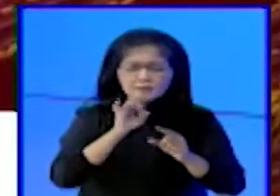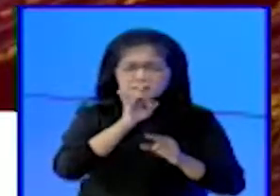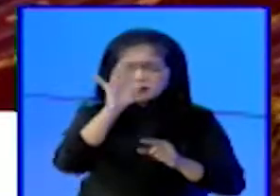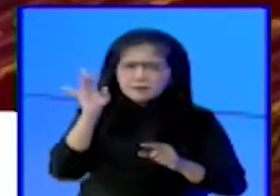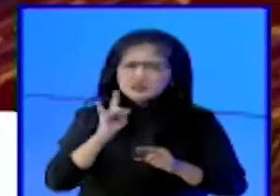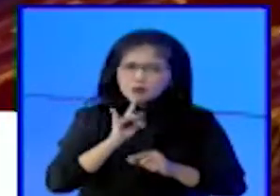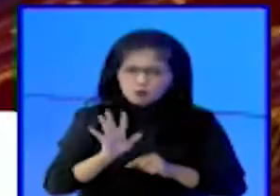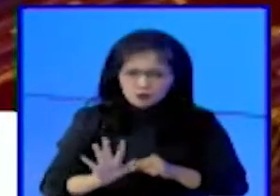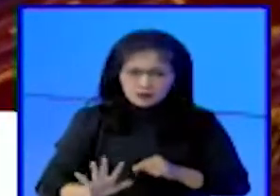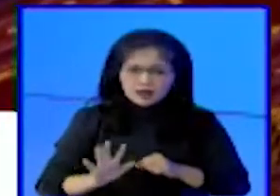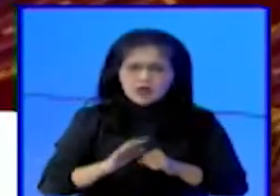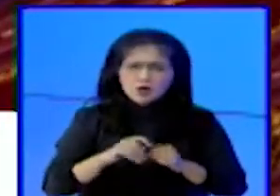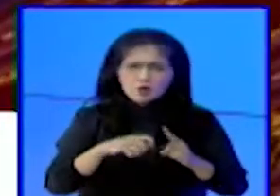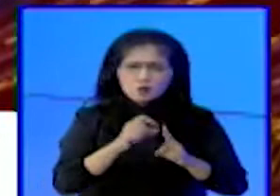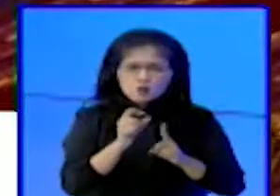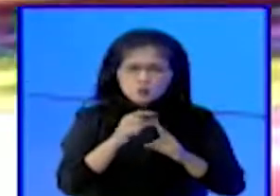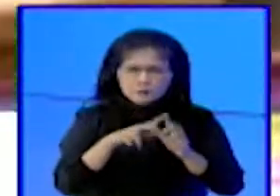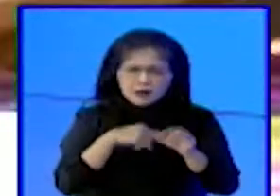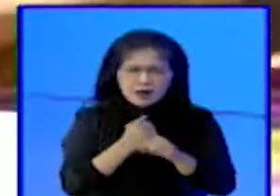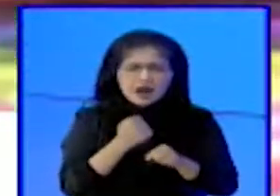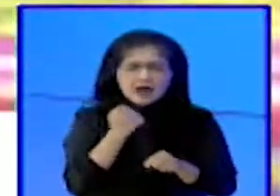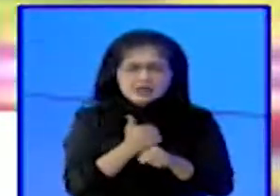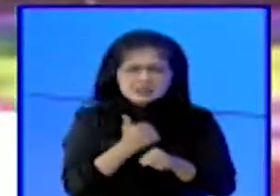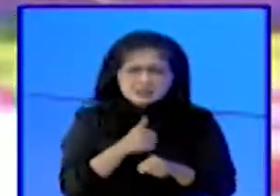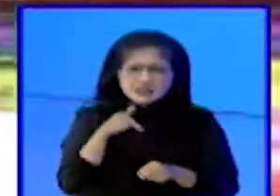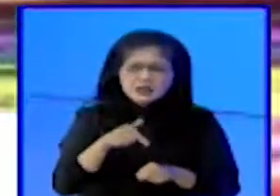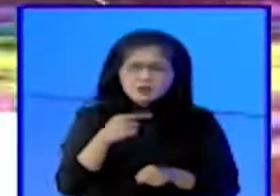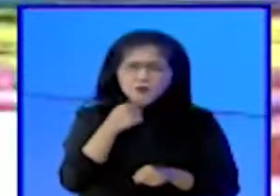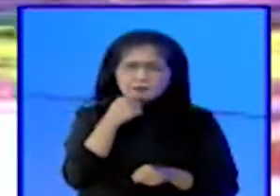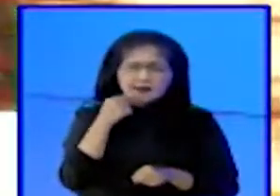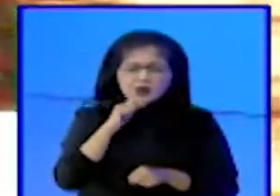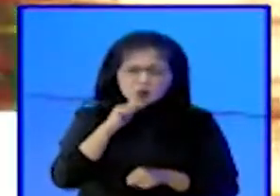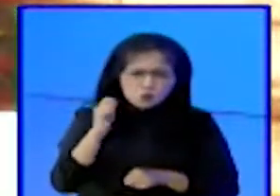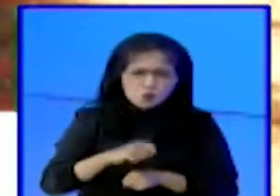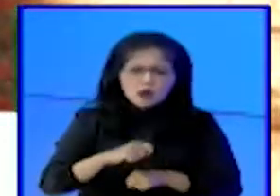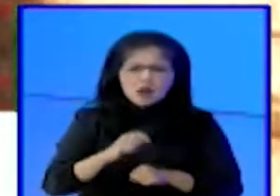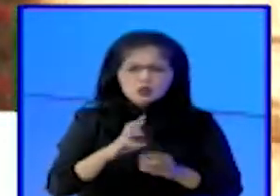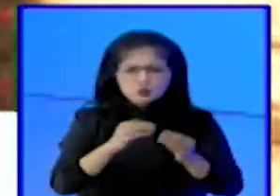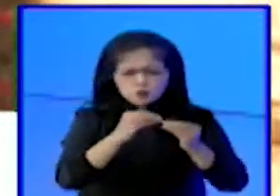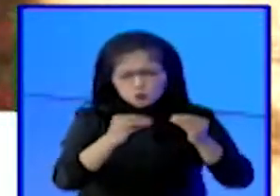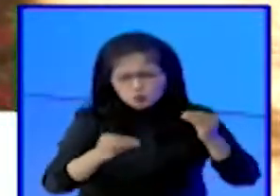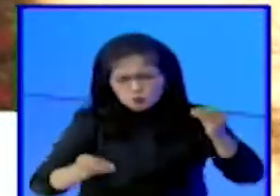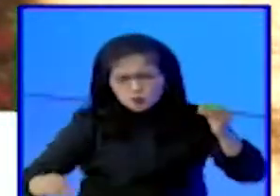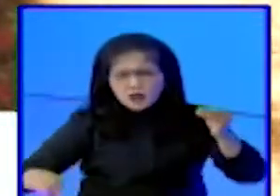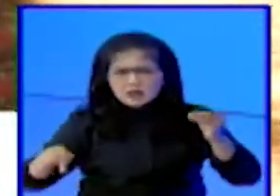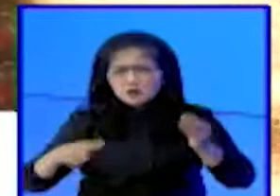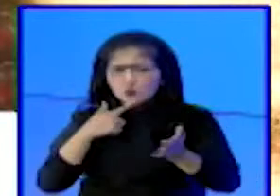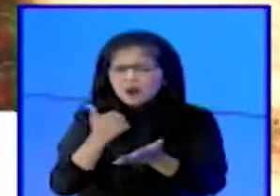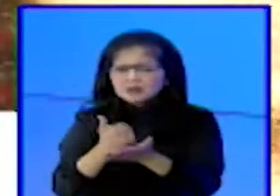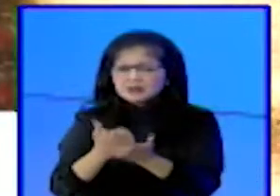merah tua yang merupakan ciri khas yang diwariskan sejak zaman nenek moyang masyarakat Nusa Tenggara Timur.